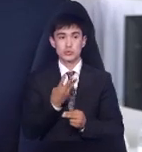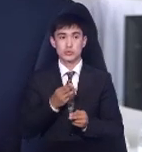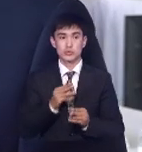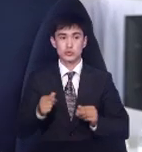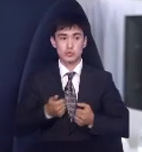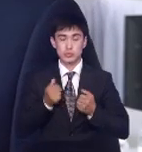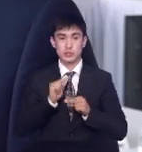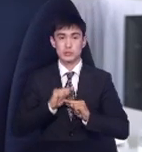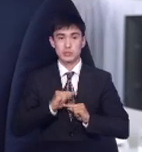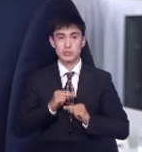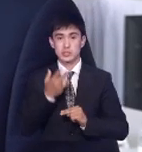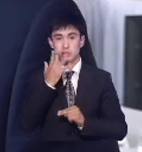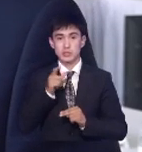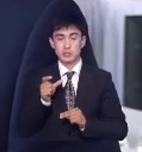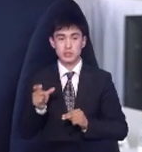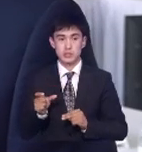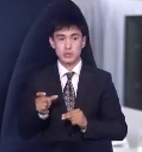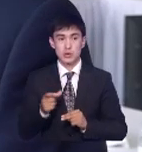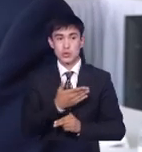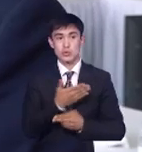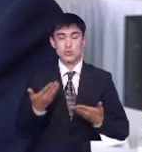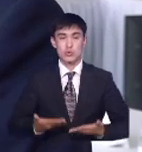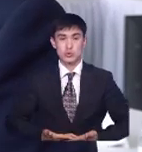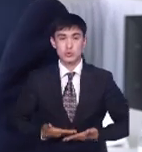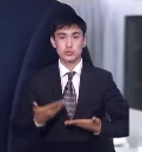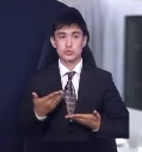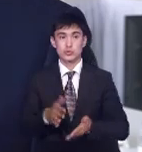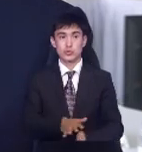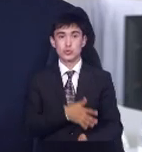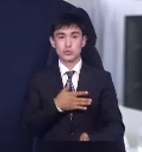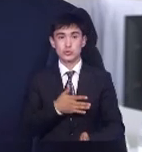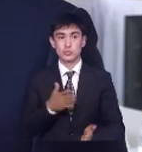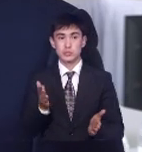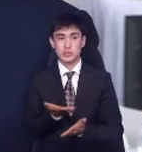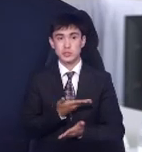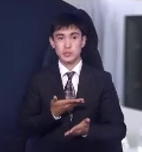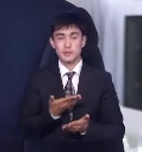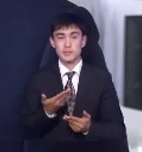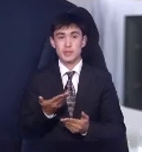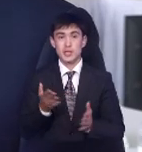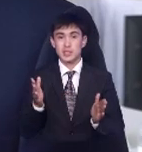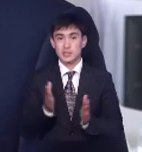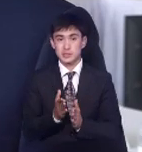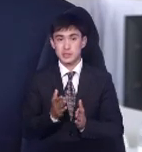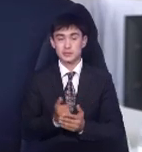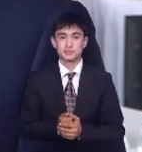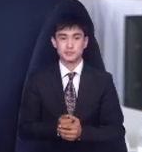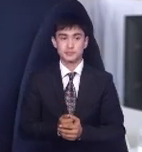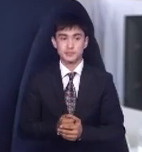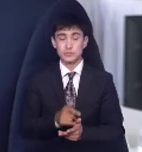жатырмыз. Қазір шетелдіктерді алатын болсақ, олардың өмір сүру ұзақтығын алатын болсақ, біздің ұзақтығымызды алатын болсақ, әрине көптеген